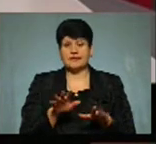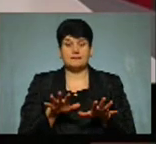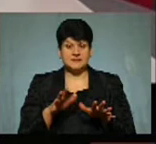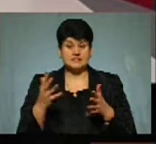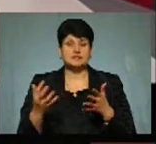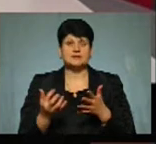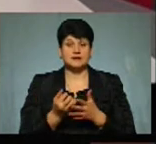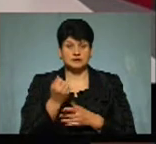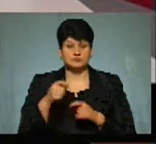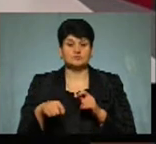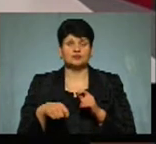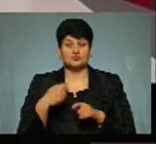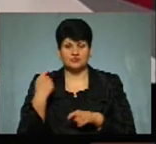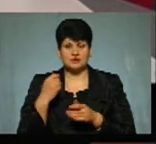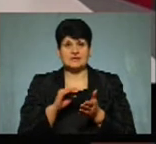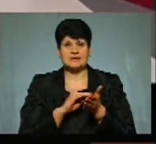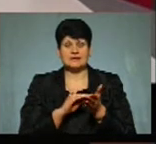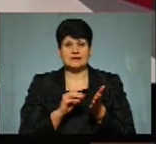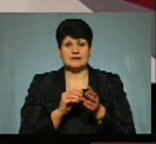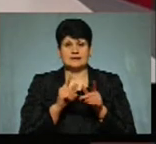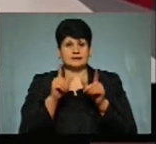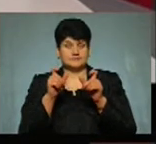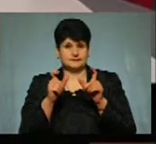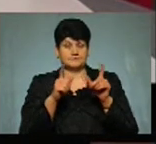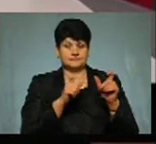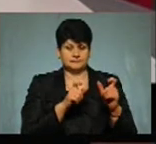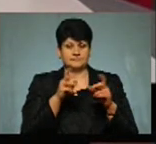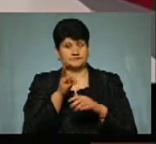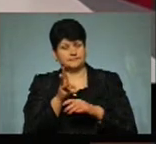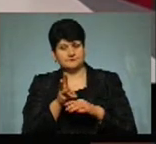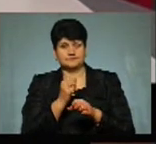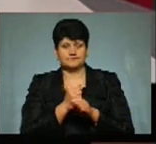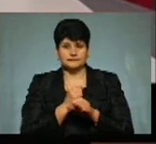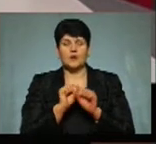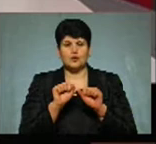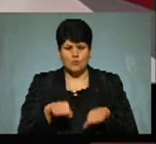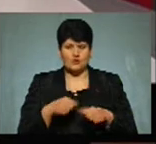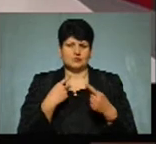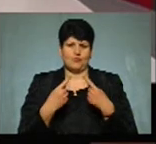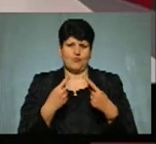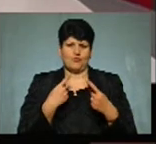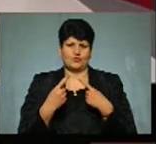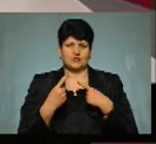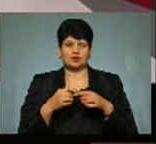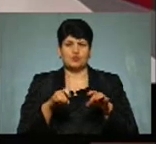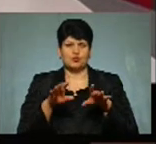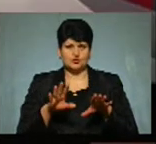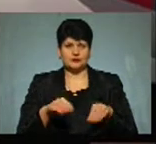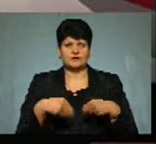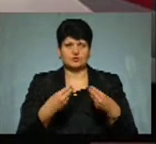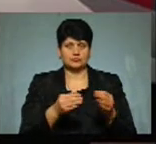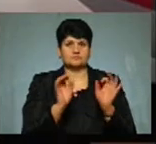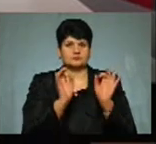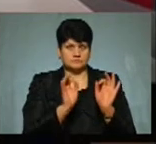виявив правопорушення, зафіксував його за допомогою фото-відеоматеріалів, тоді можна говорити про те, що постанова винесена